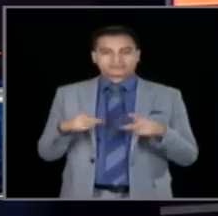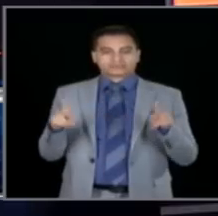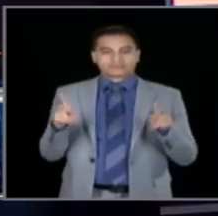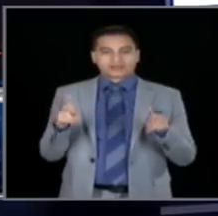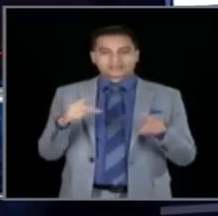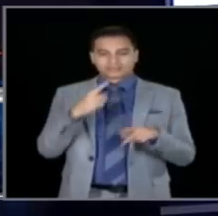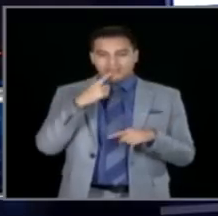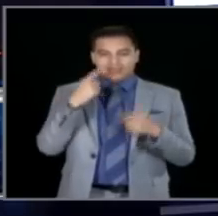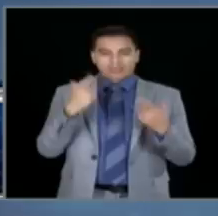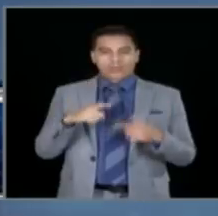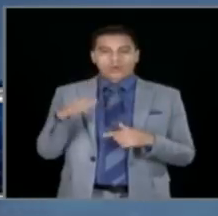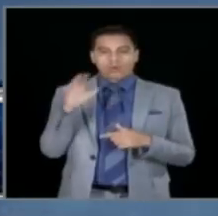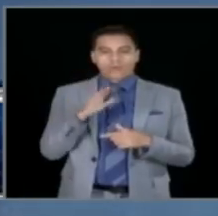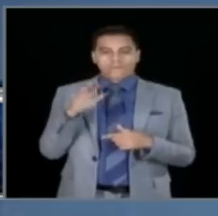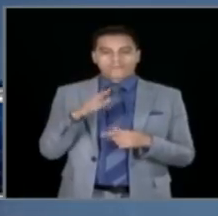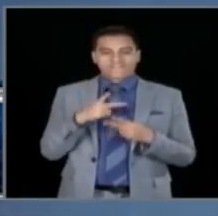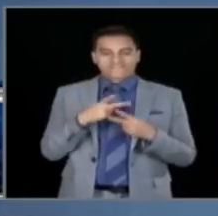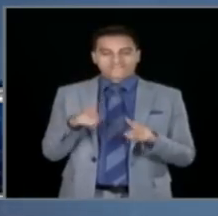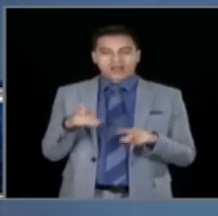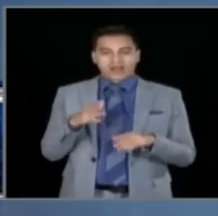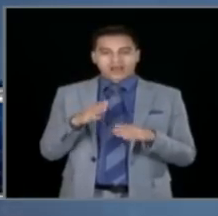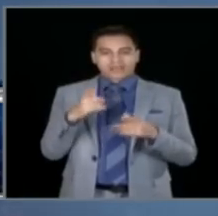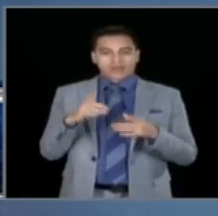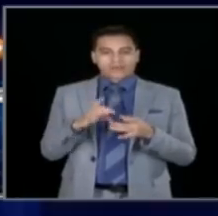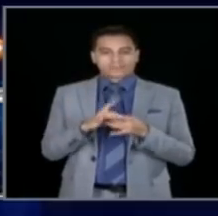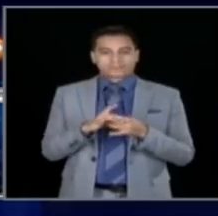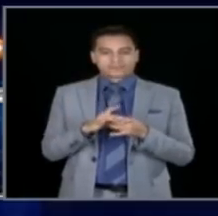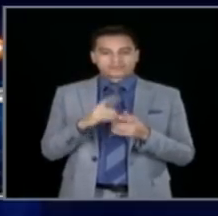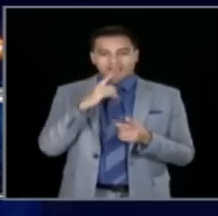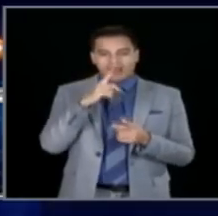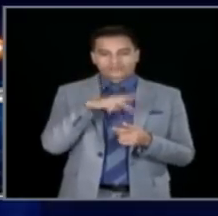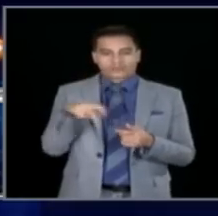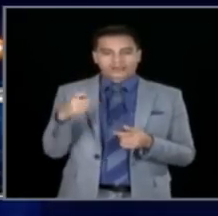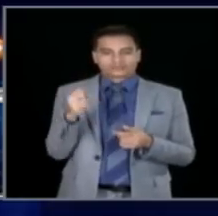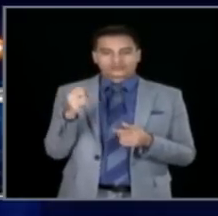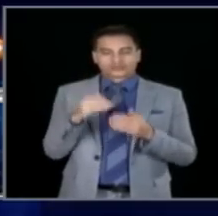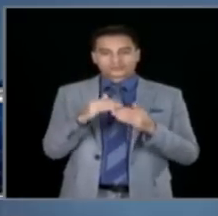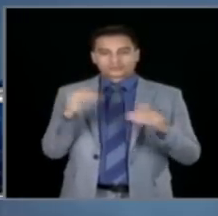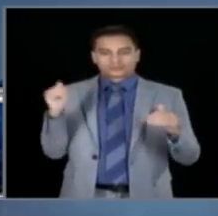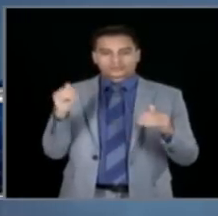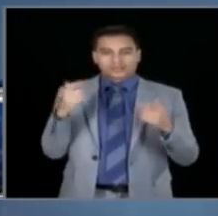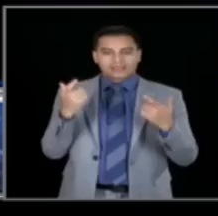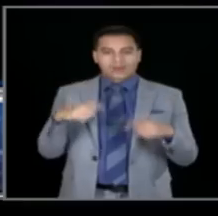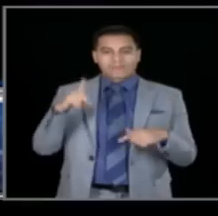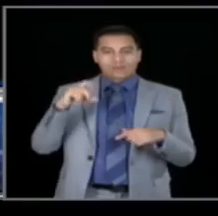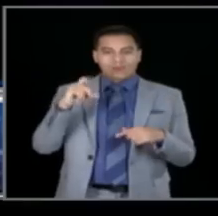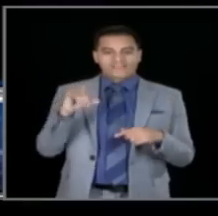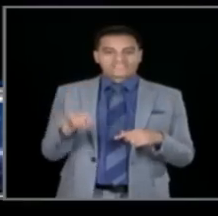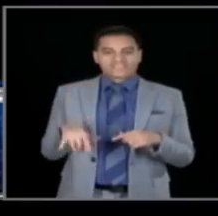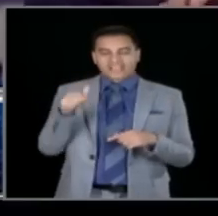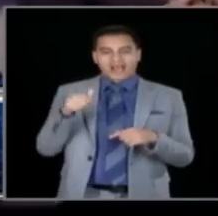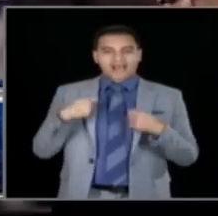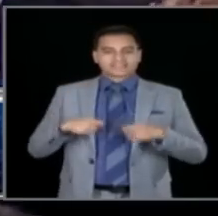1825، فما هي؟ استقلت عن مين؟ إجابتك إسبانيا. إسبانيا الهدف الأول